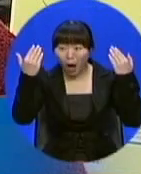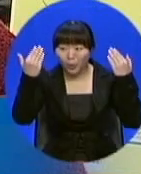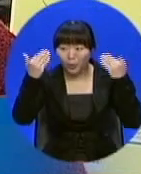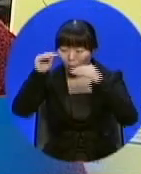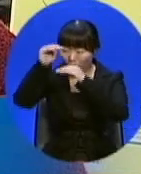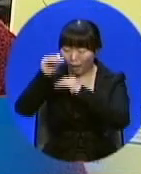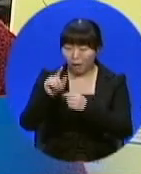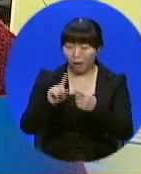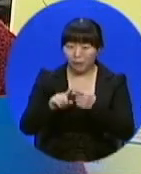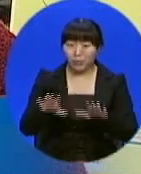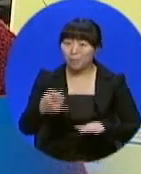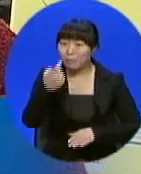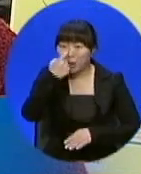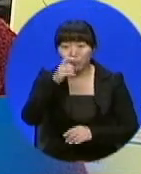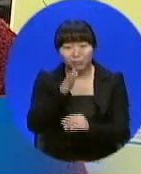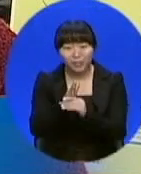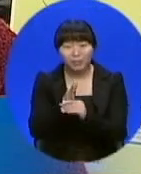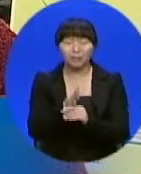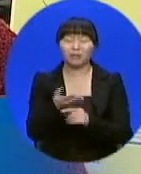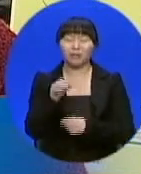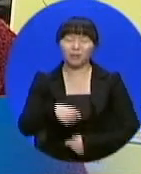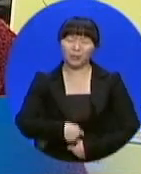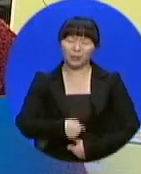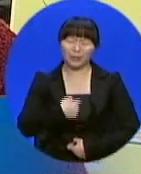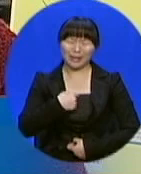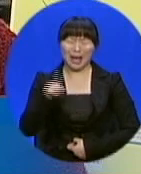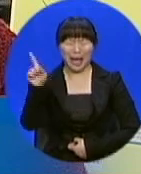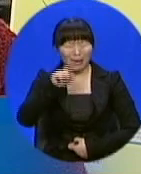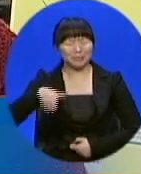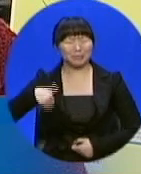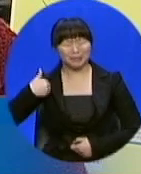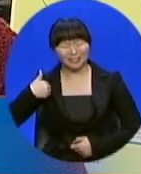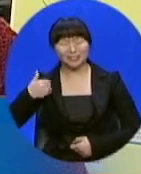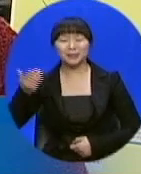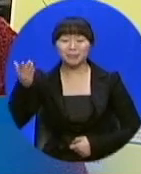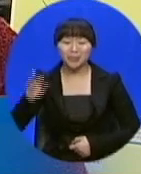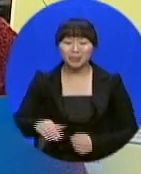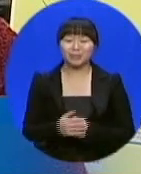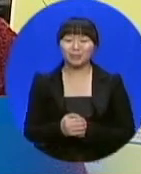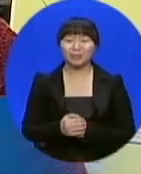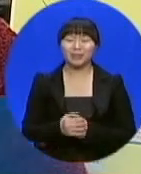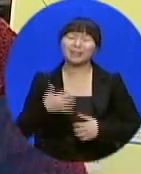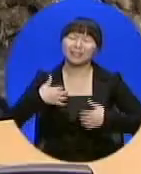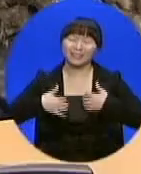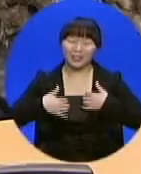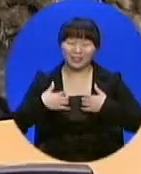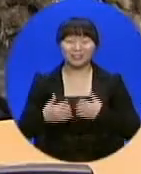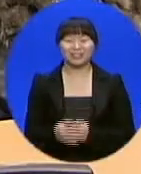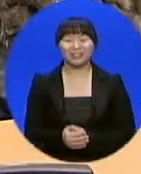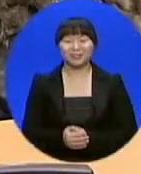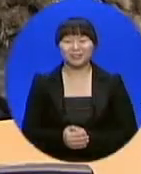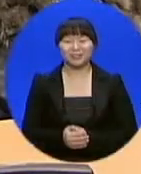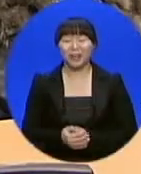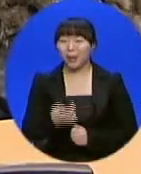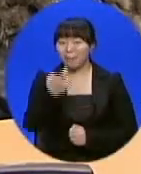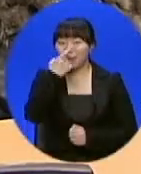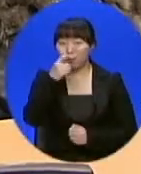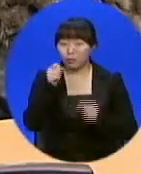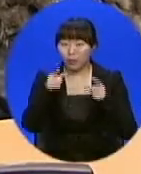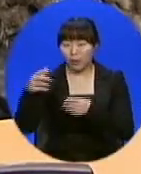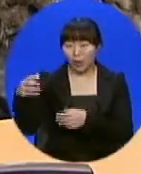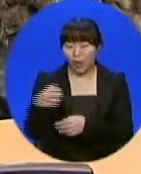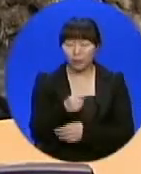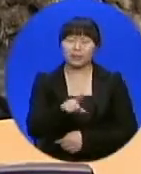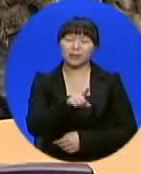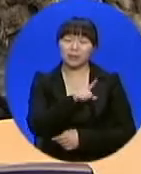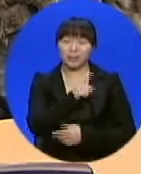지금 겪잖아요. 근데 솔직히 아무것도 몰라요. 그래도 즐거워요. 배움의 기회를 얻은 후